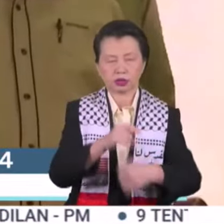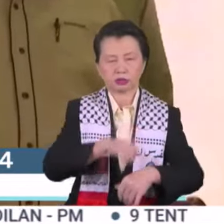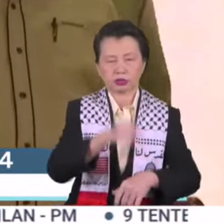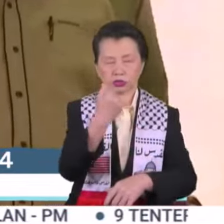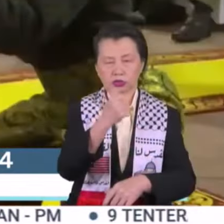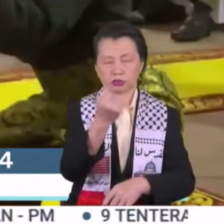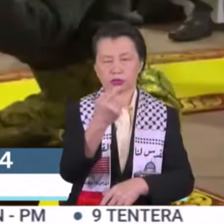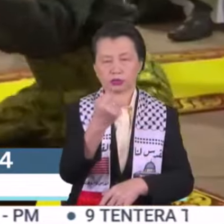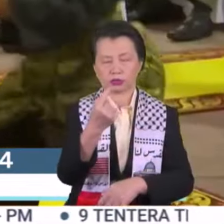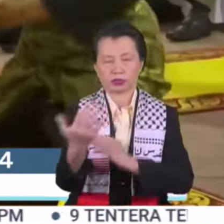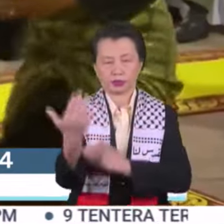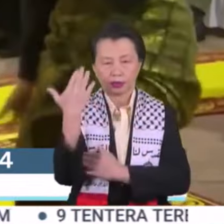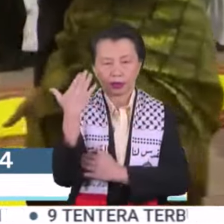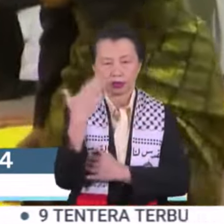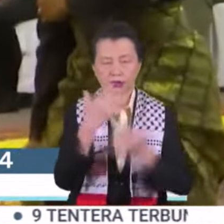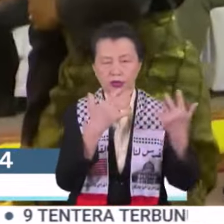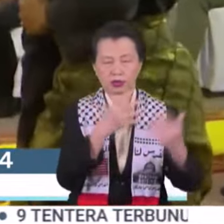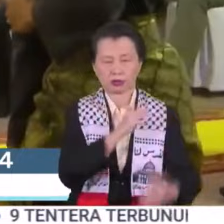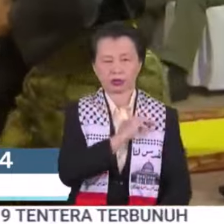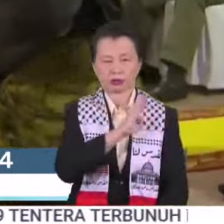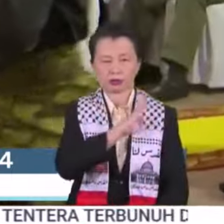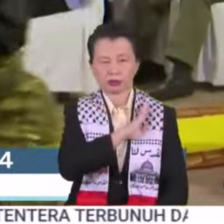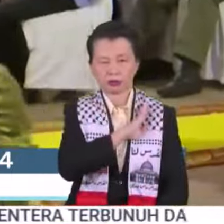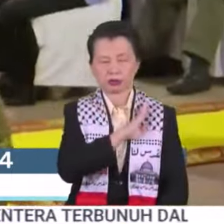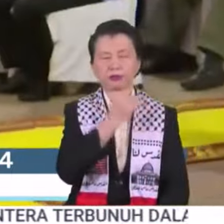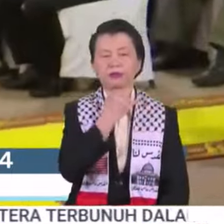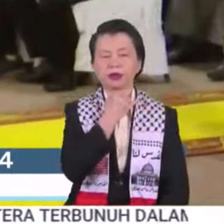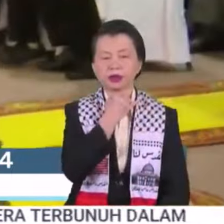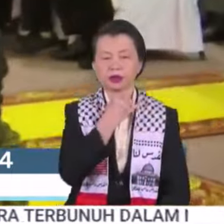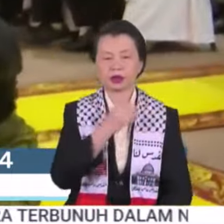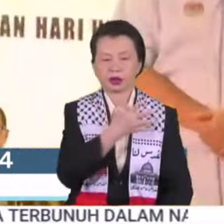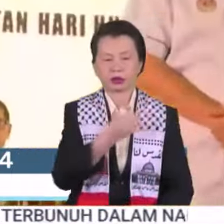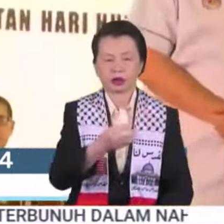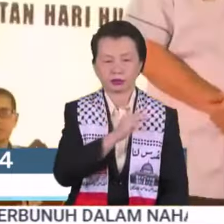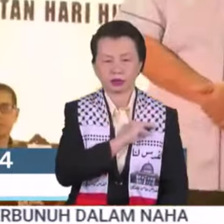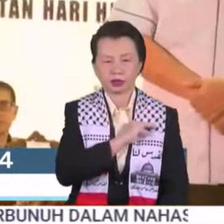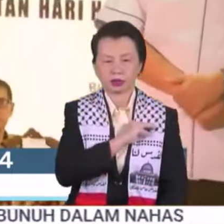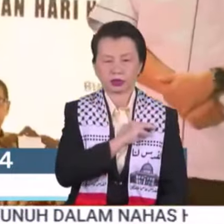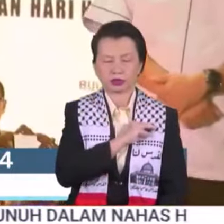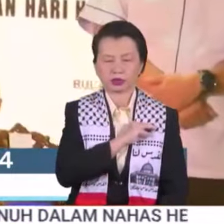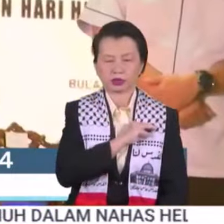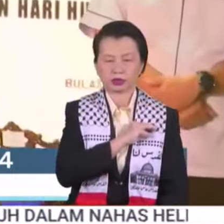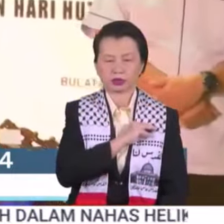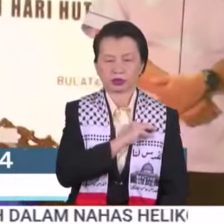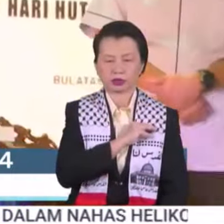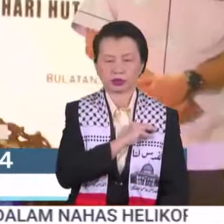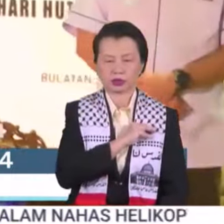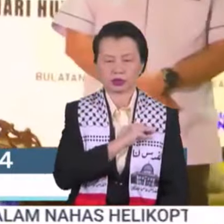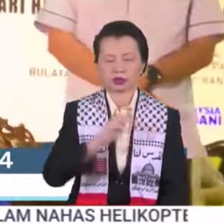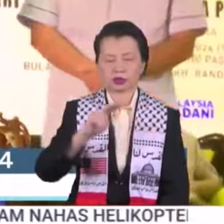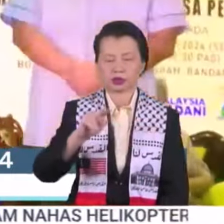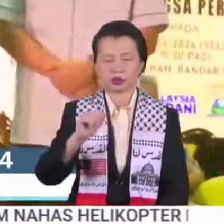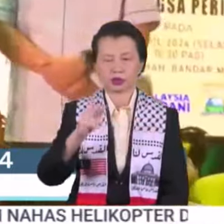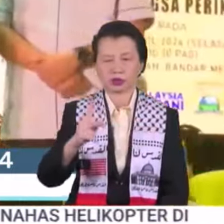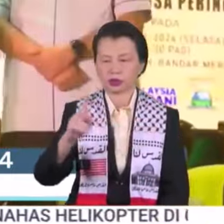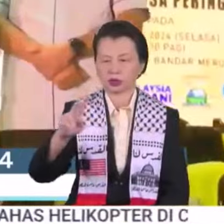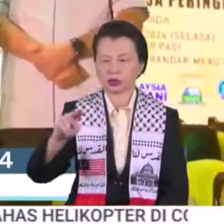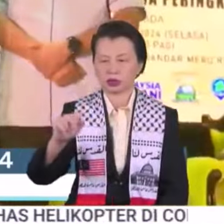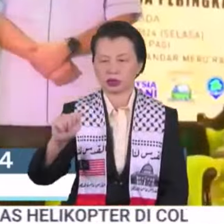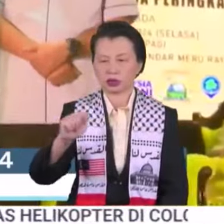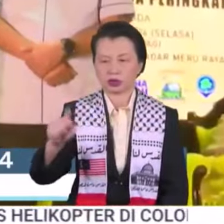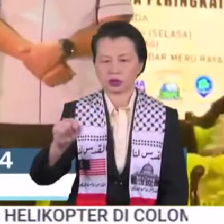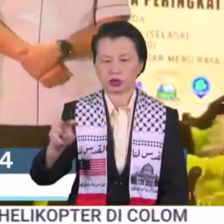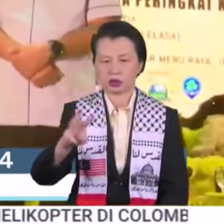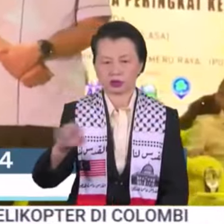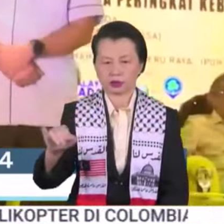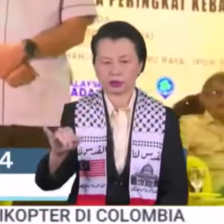11.10 pagi disambut Menteri Besar Datuk Seri Sarani Mohamad serta Menteri Sumber Asli dan Kelestarian Alam Nik Nazmi Nik Ahmad.